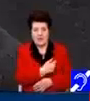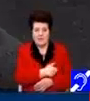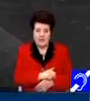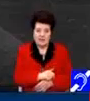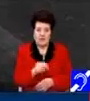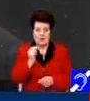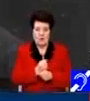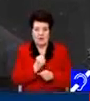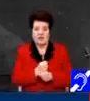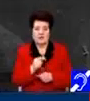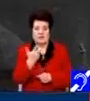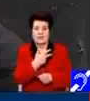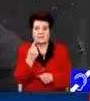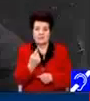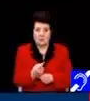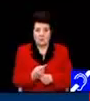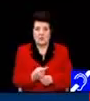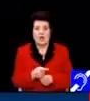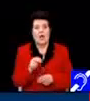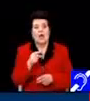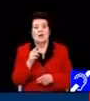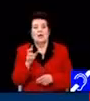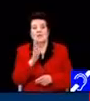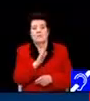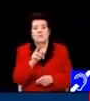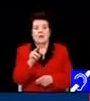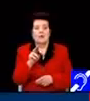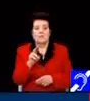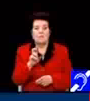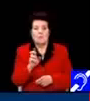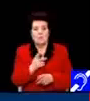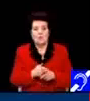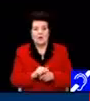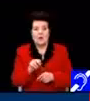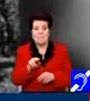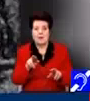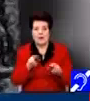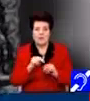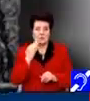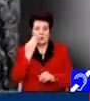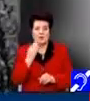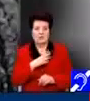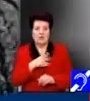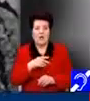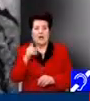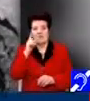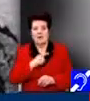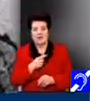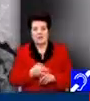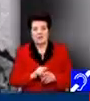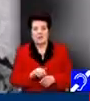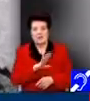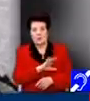Hotin, iar în 1931 devine prefect. Vladimir Bogos a fost deputat în 3 legislaturi în Parlamentul României. Fratele său, Sergiu Bogos, predă